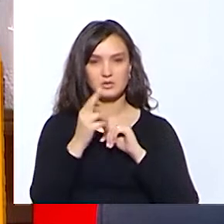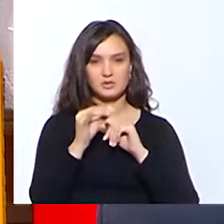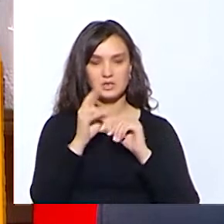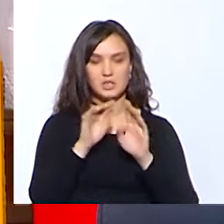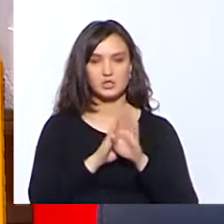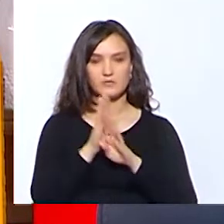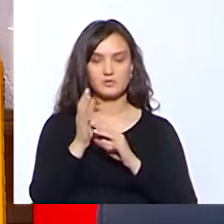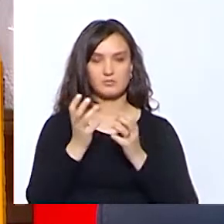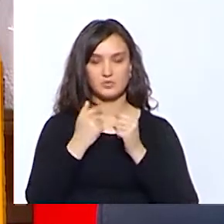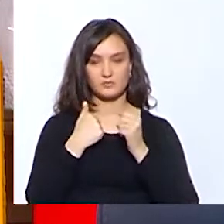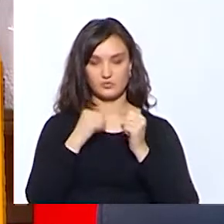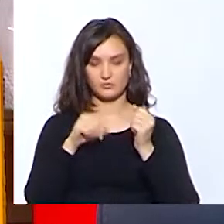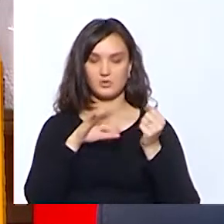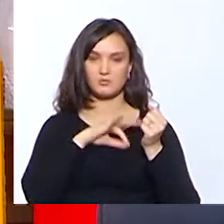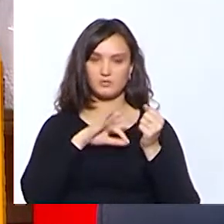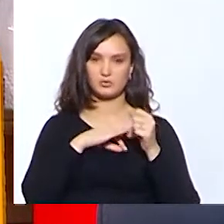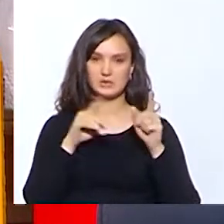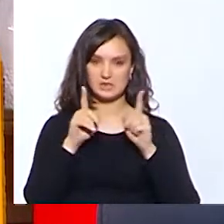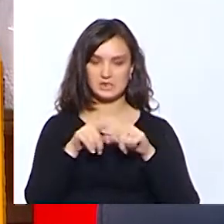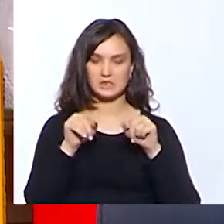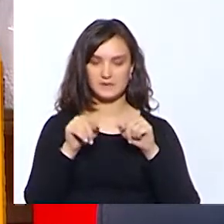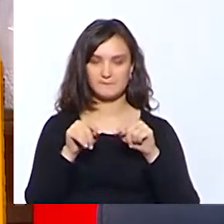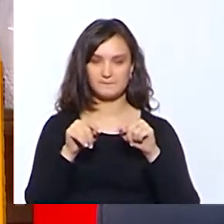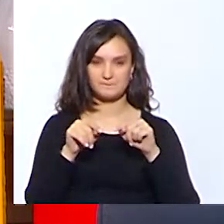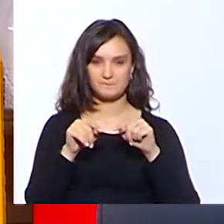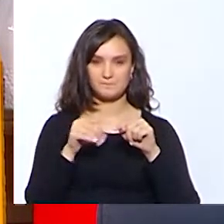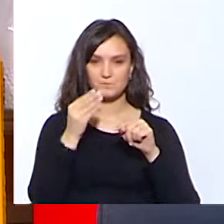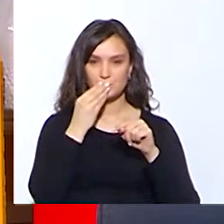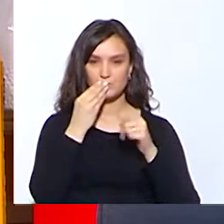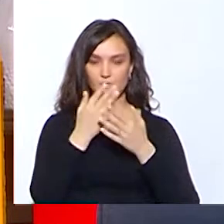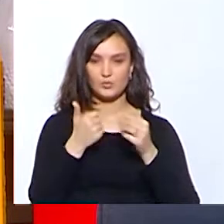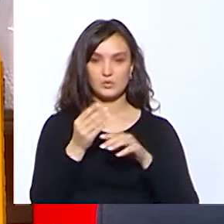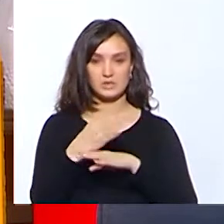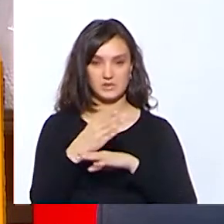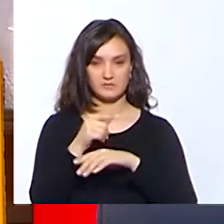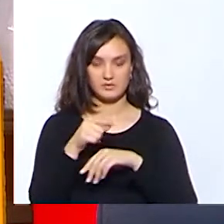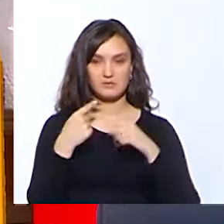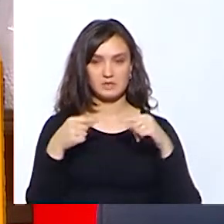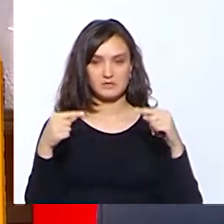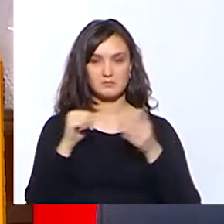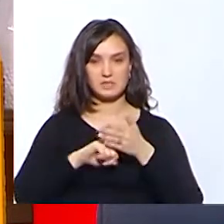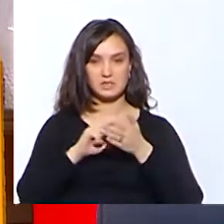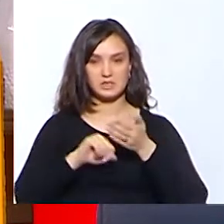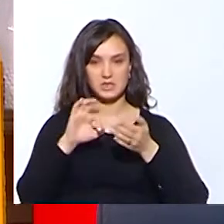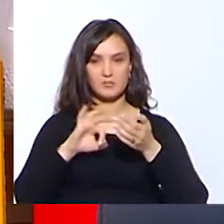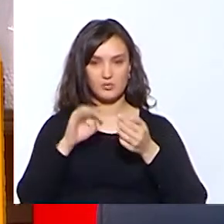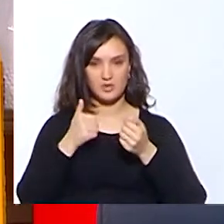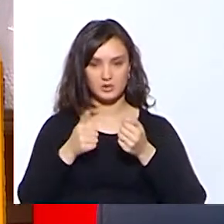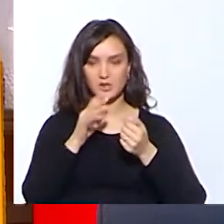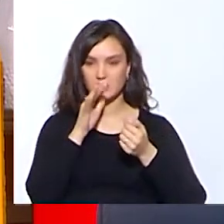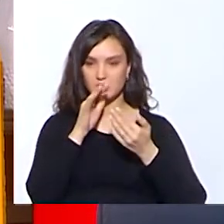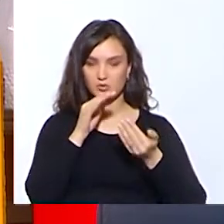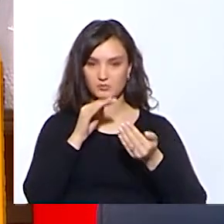ცილოვანი შევსებისთვის ჩვენ შეიძლება გამოვიყენოთ ისეთი პროდუქტი, როგორც არის თევზი, რომელიც სხვადასხვა მიზეზის გამო კარგია